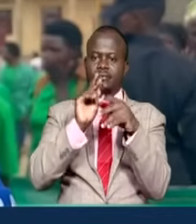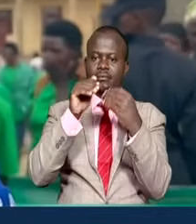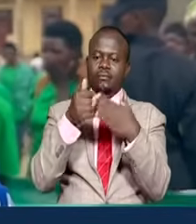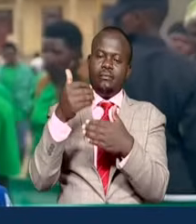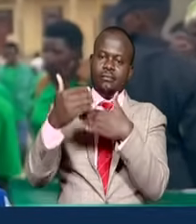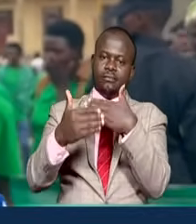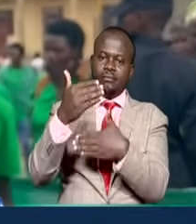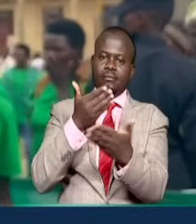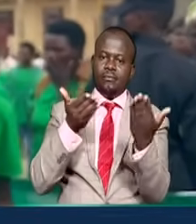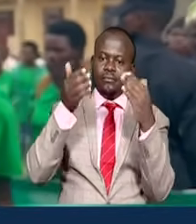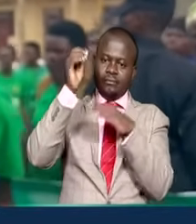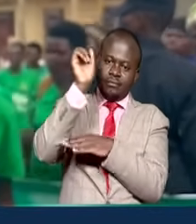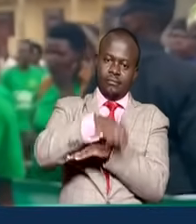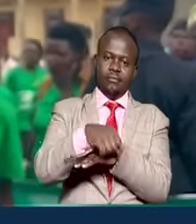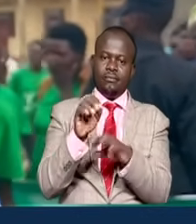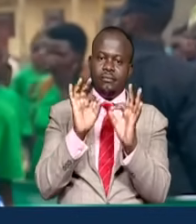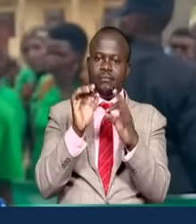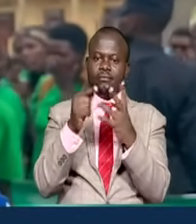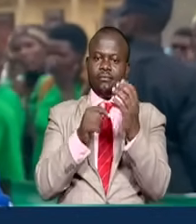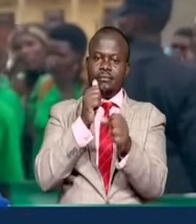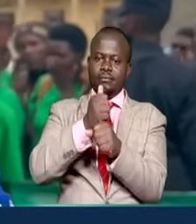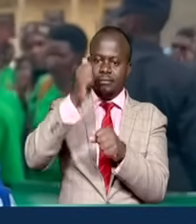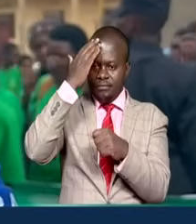bahaturiye bakarushaho kunoza ibyo bakora